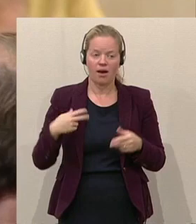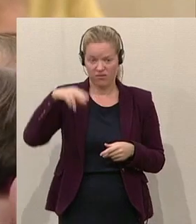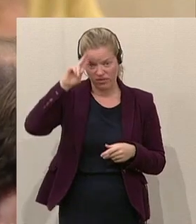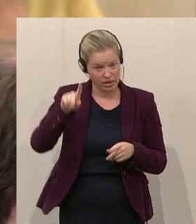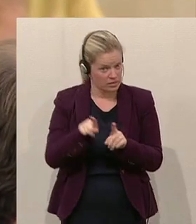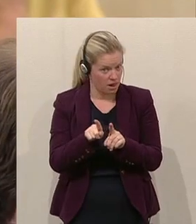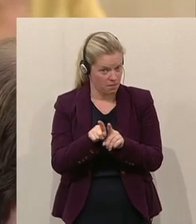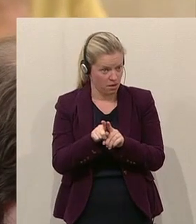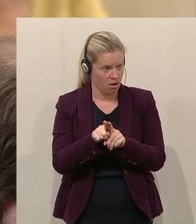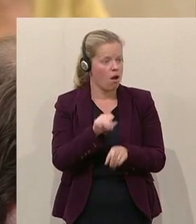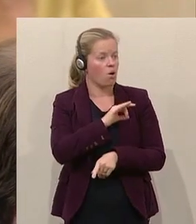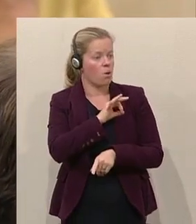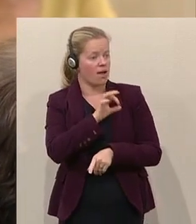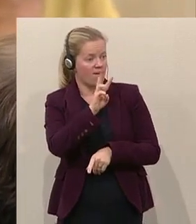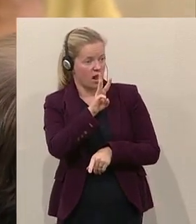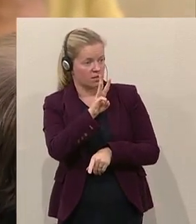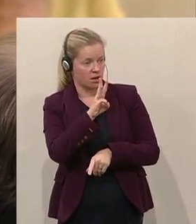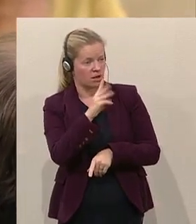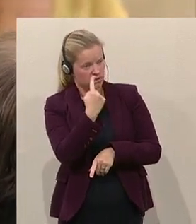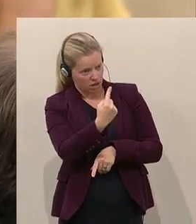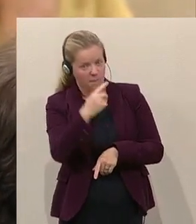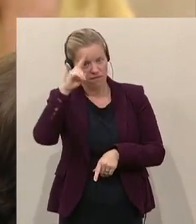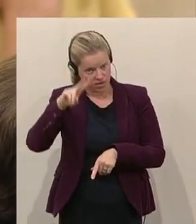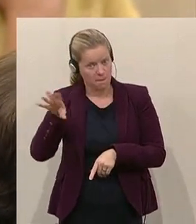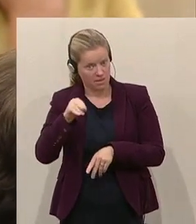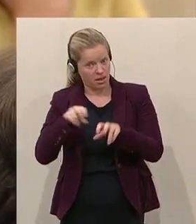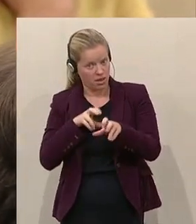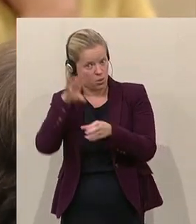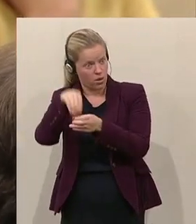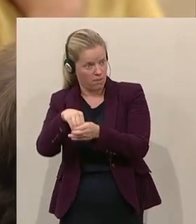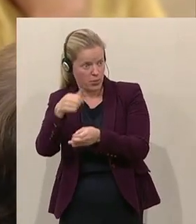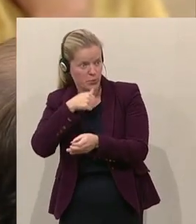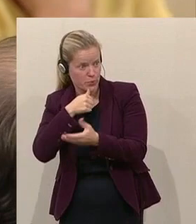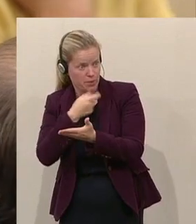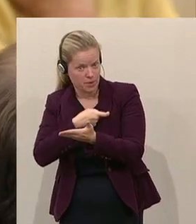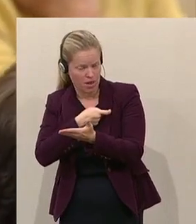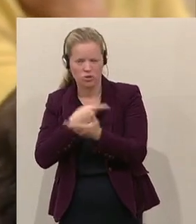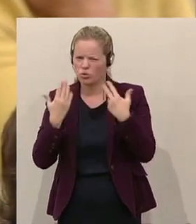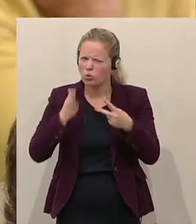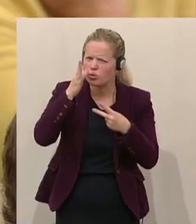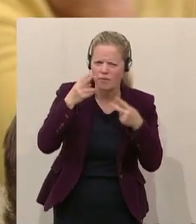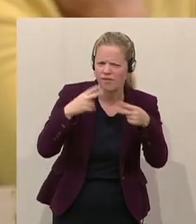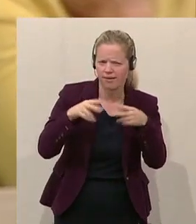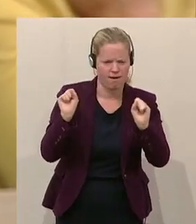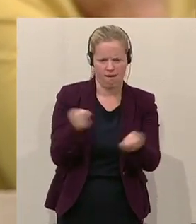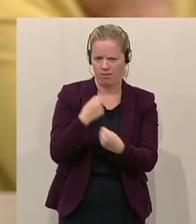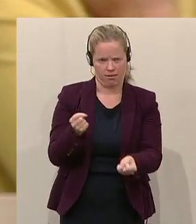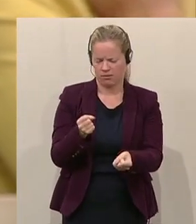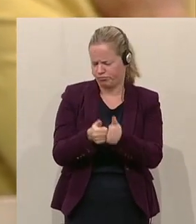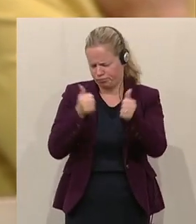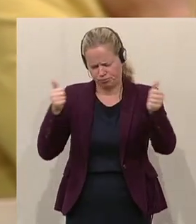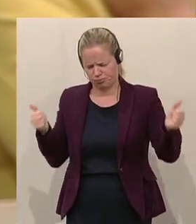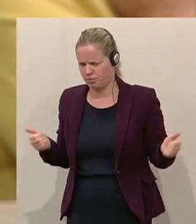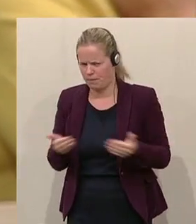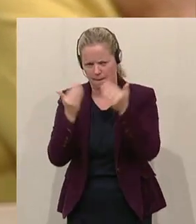selber mit an der Regierung von den Grünen und da muss man klar sagen, das darf und soll so nicht weitergehen. Da sind wir meilenweit entfernt